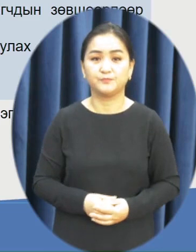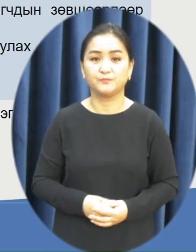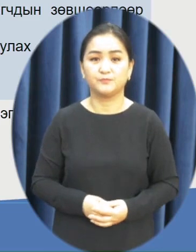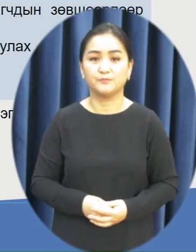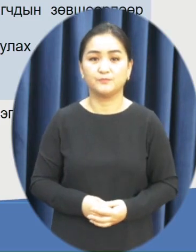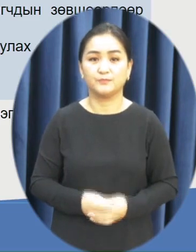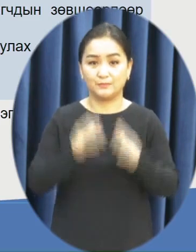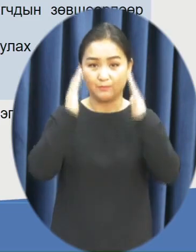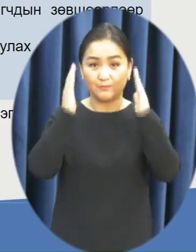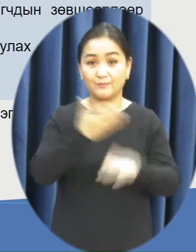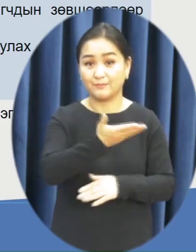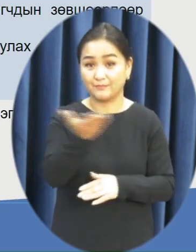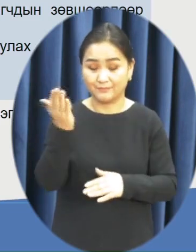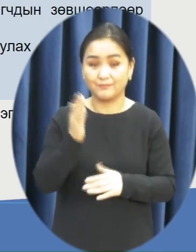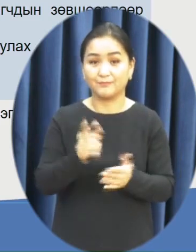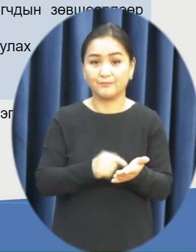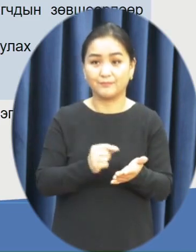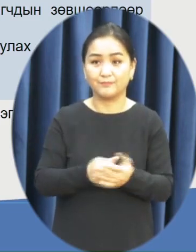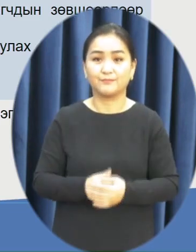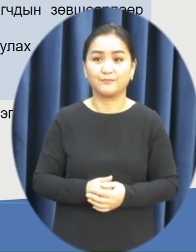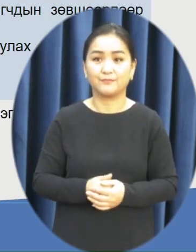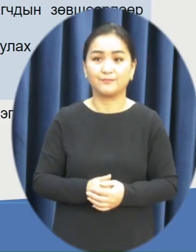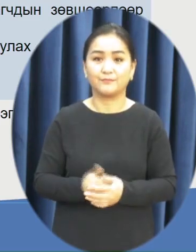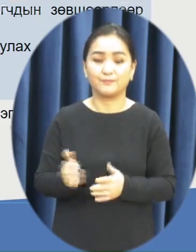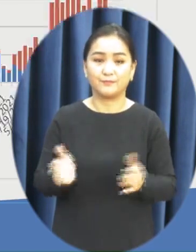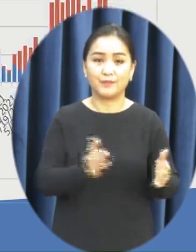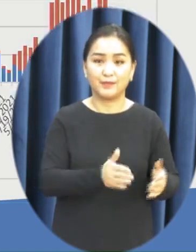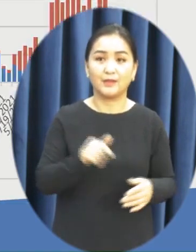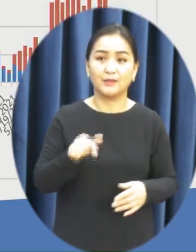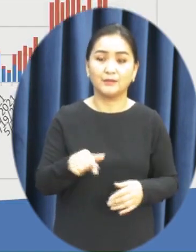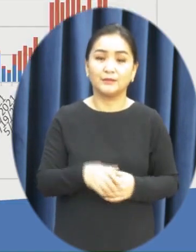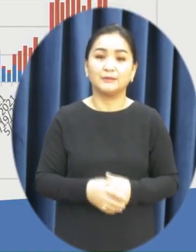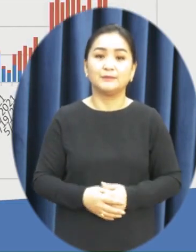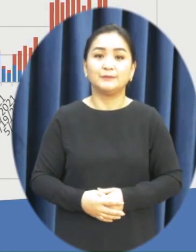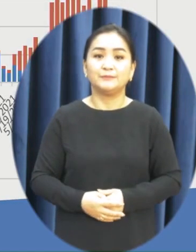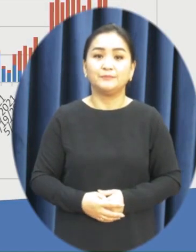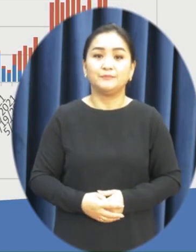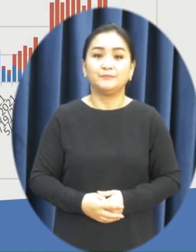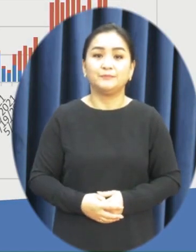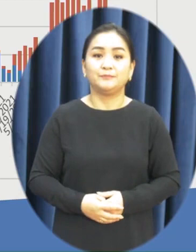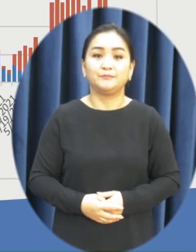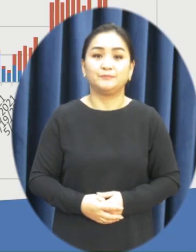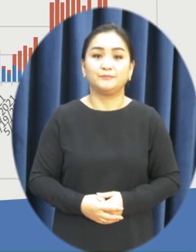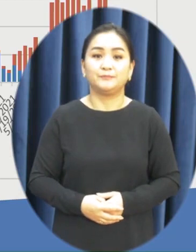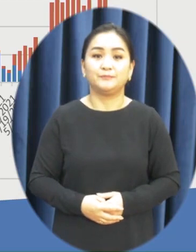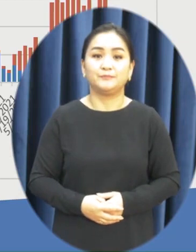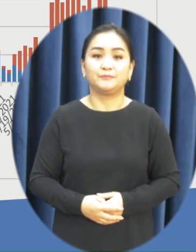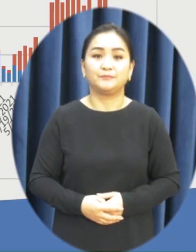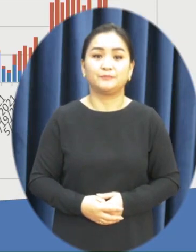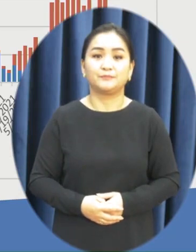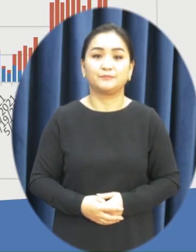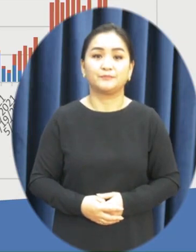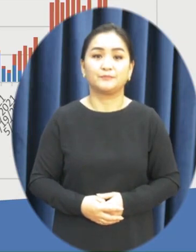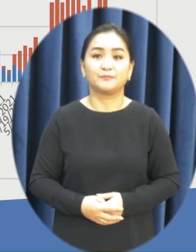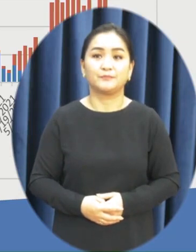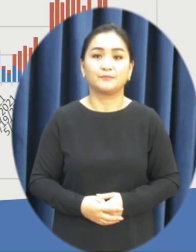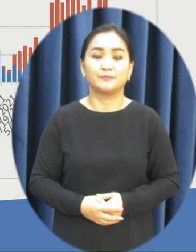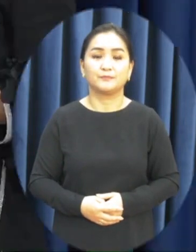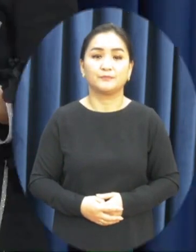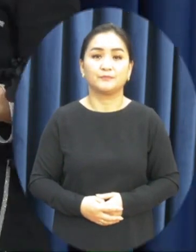འགྱི མདི འགི མདང གཏེད ཁེད དགོ བདེད དབངས དགེད ཁེ དམང གེ མདེད